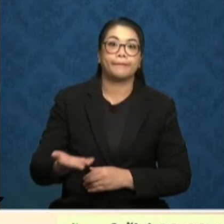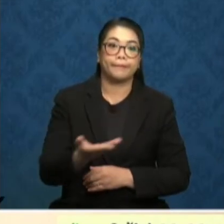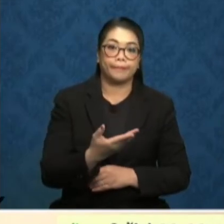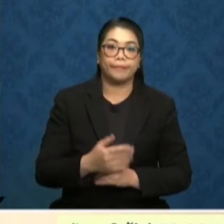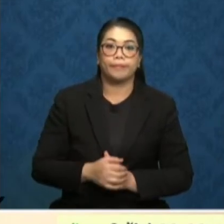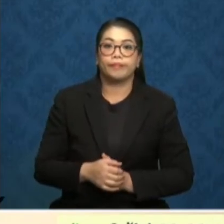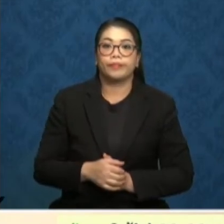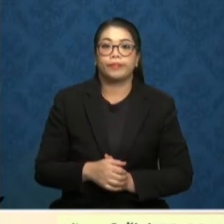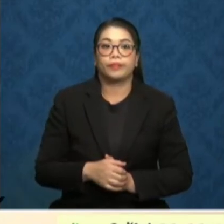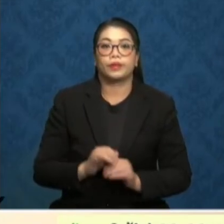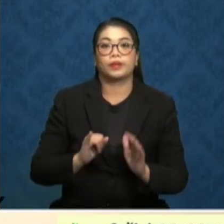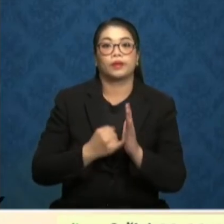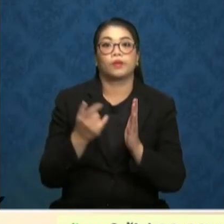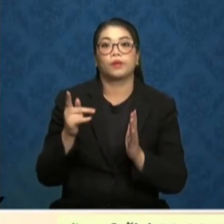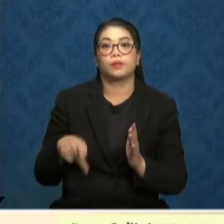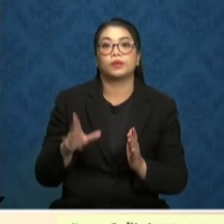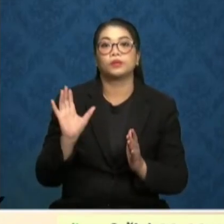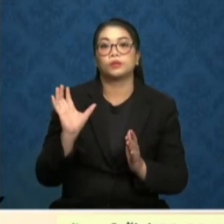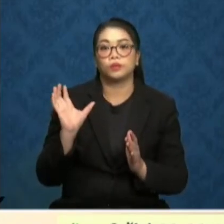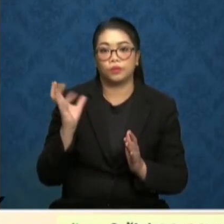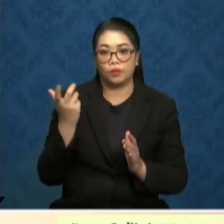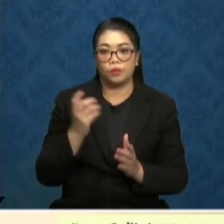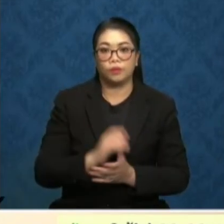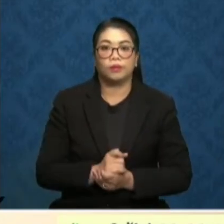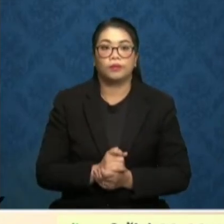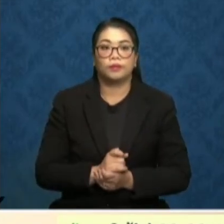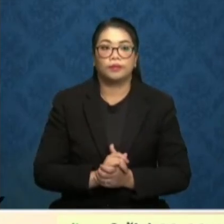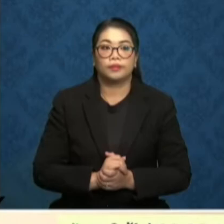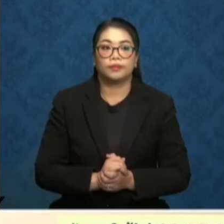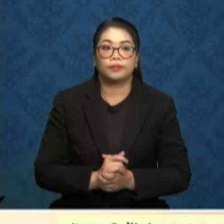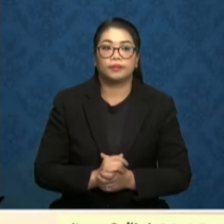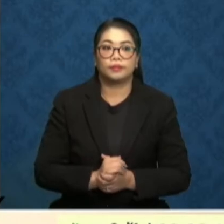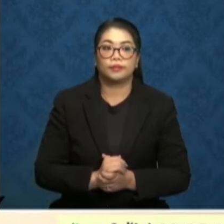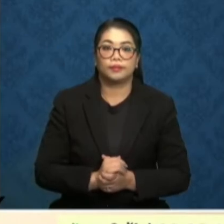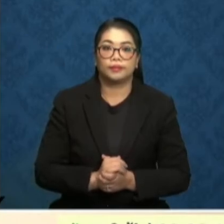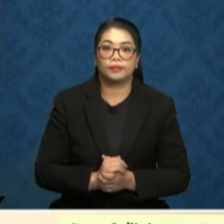สภาพระทานรัน จัหวดพธโลกนะครั ท่านพุมนูทองหมัด